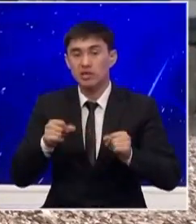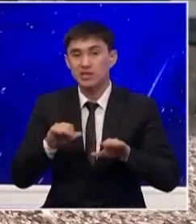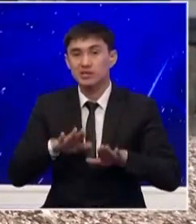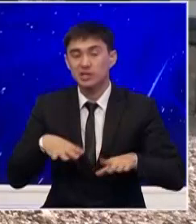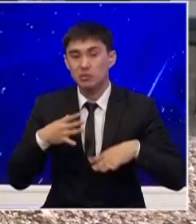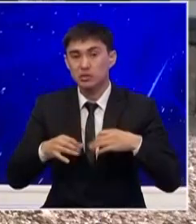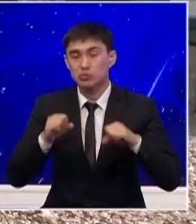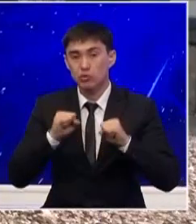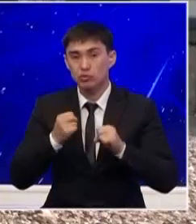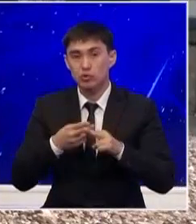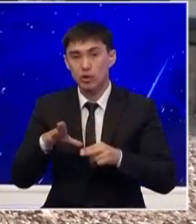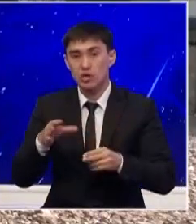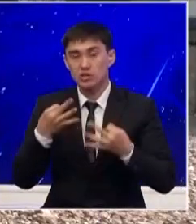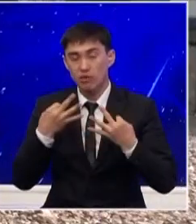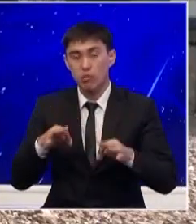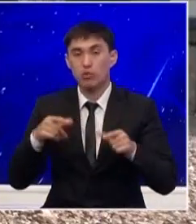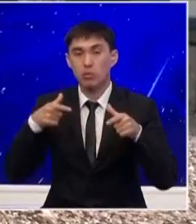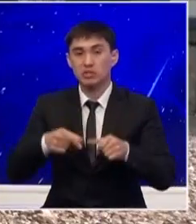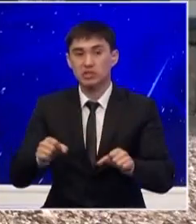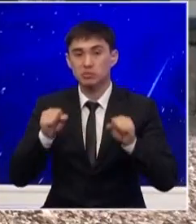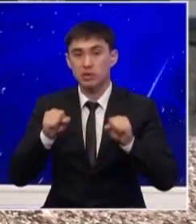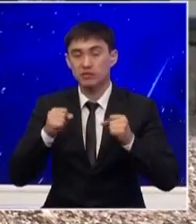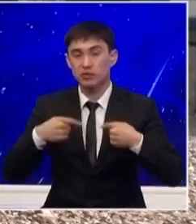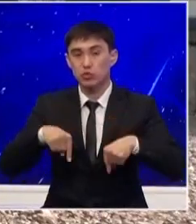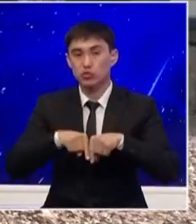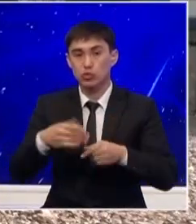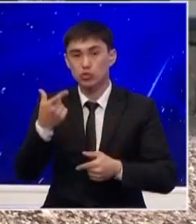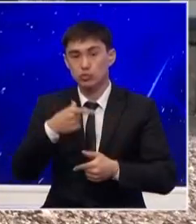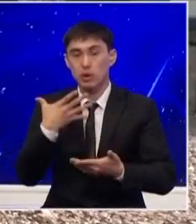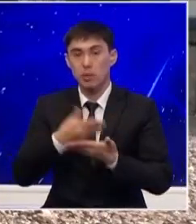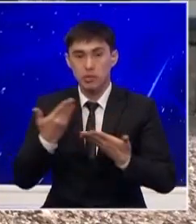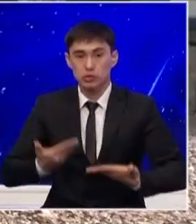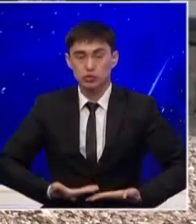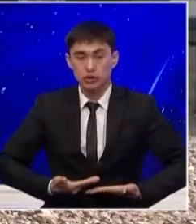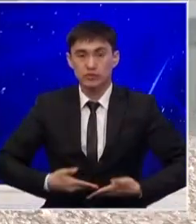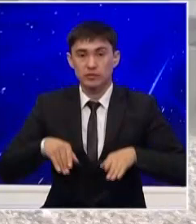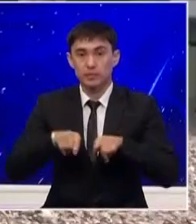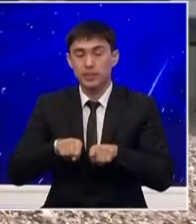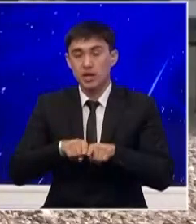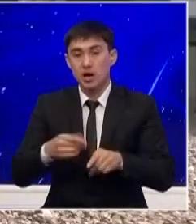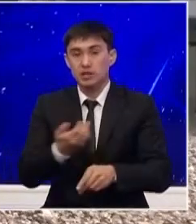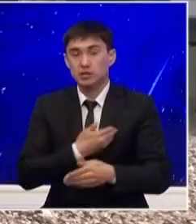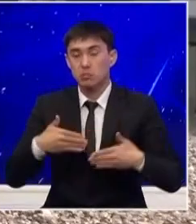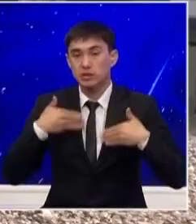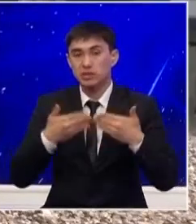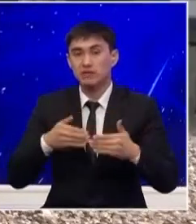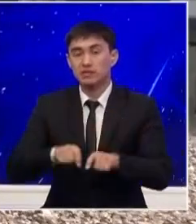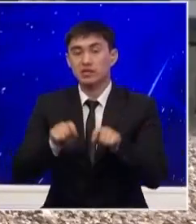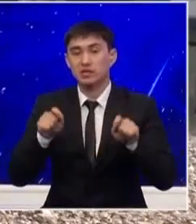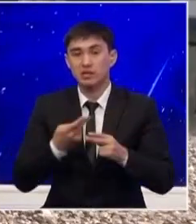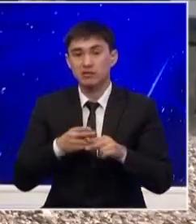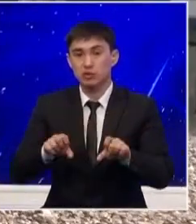спортом, чтобы она могла свободно посещать различные спортивные кружки у себя по месту жительства. Также мне хотелось бы поздравить сельчан с открытием